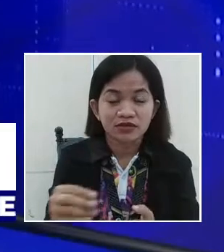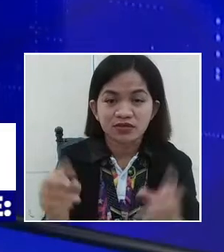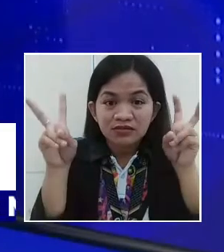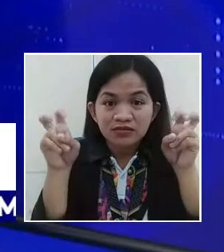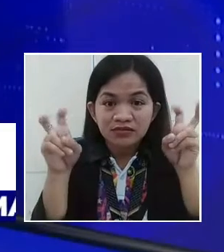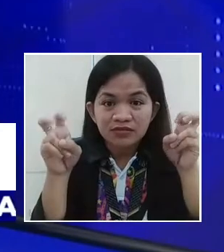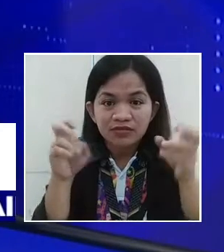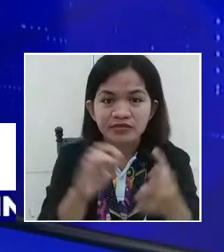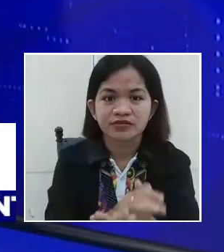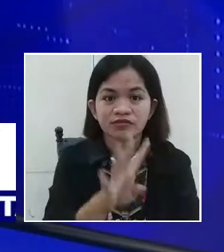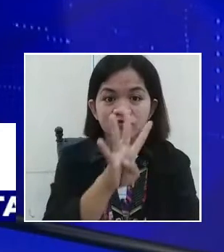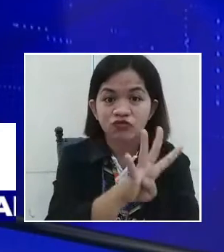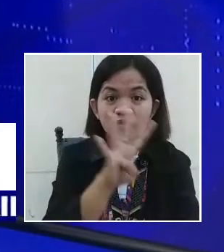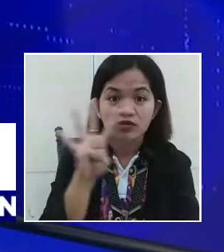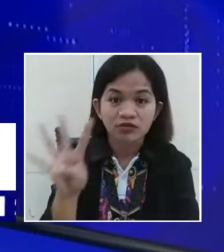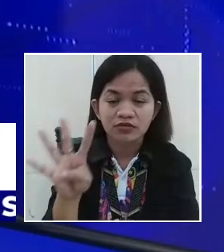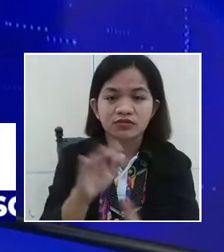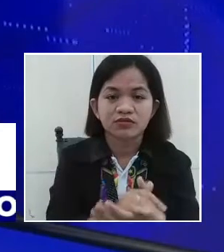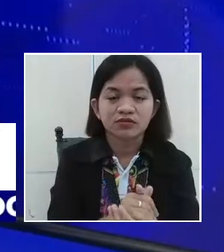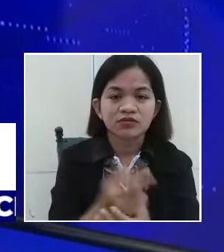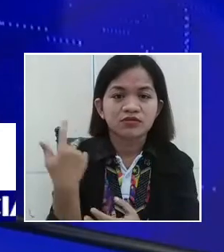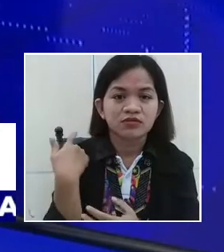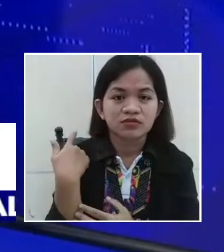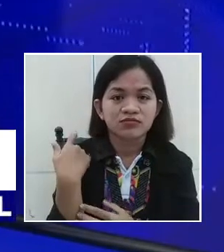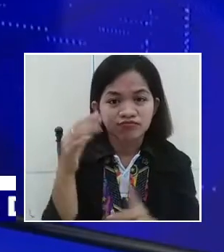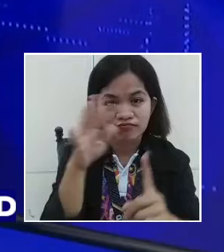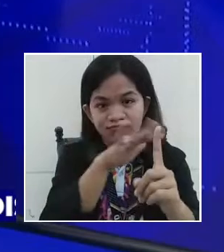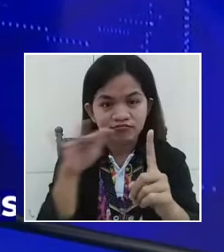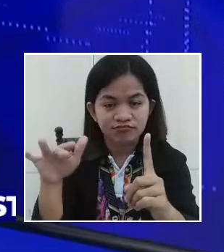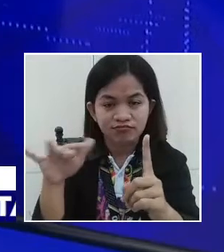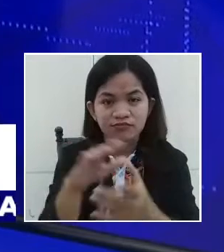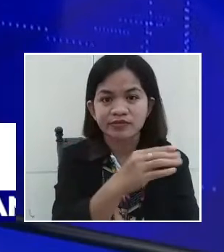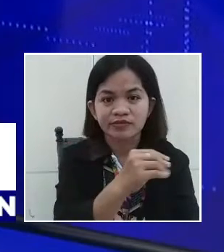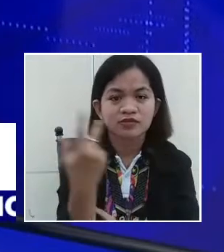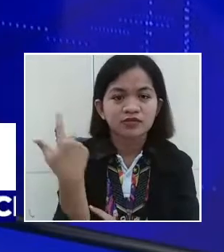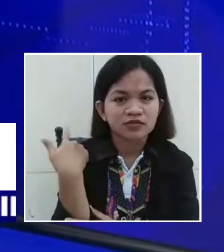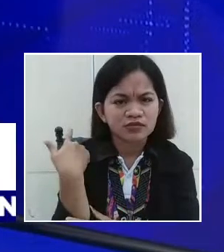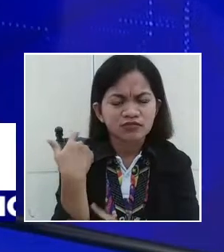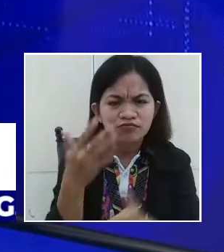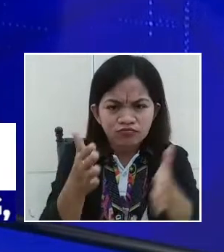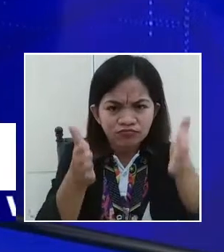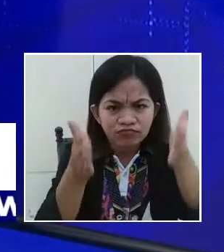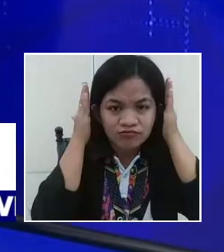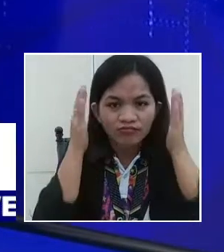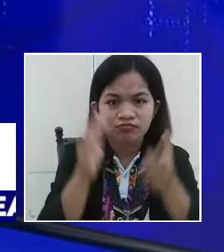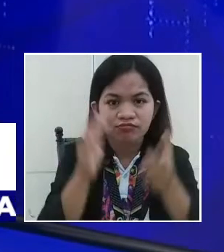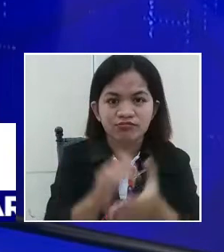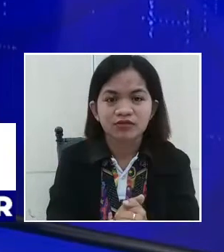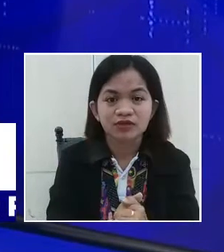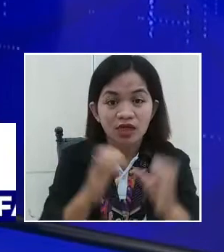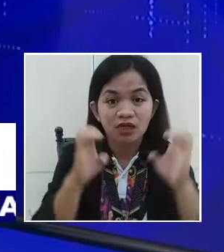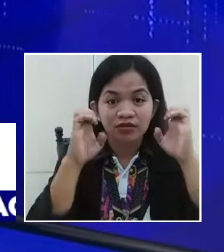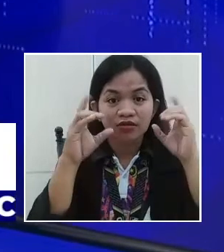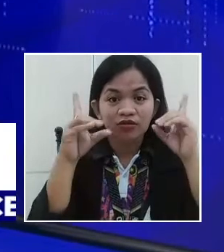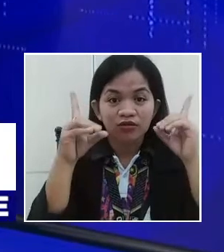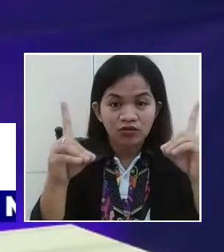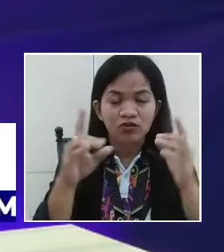44th observance. Nakatutok siya, Mamay, sa edukasyon, pantay na